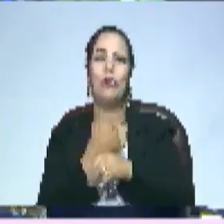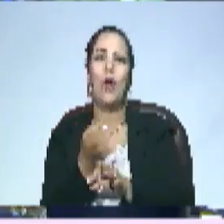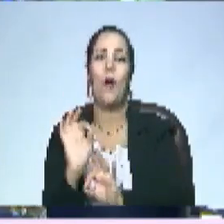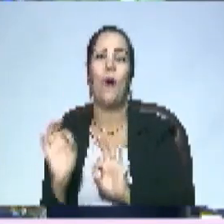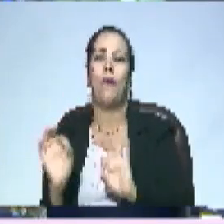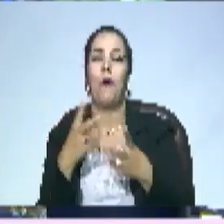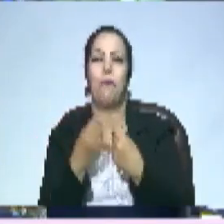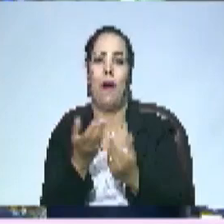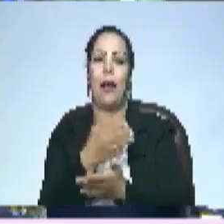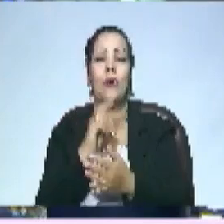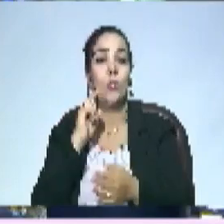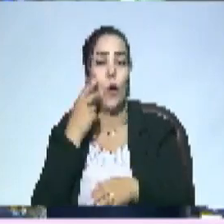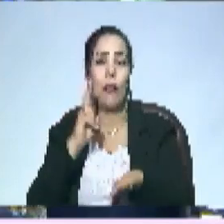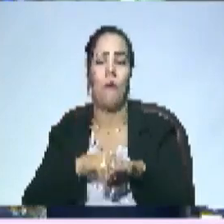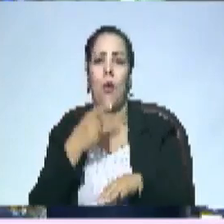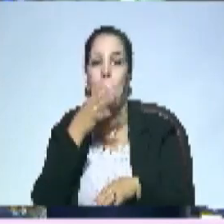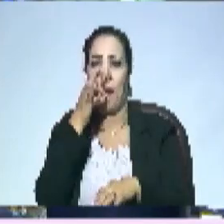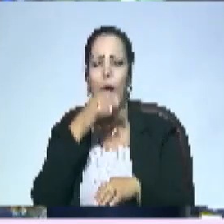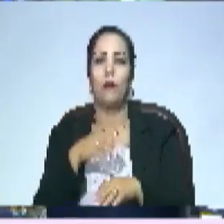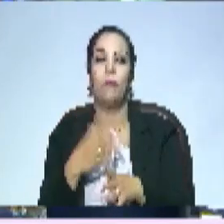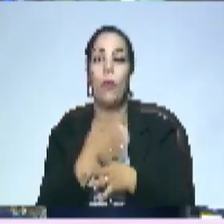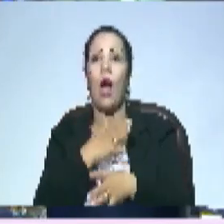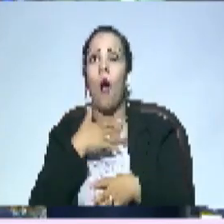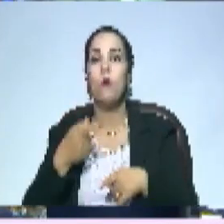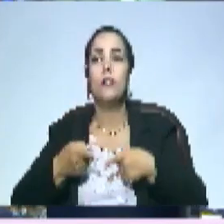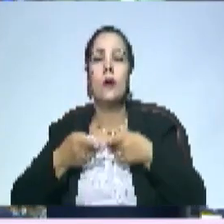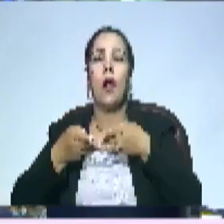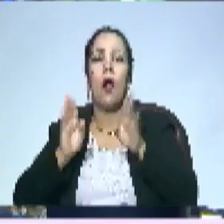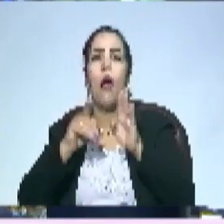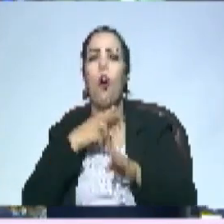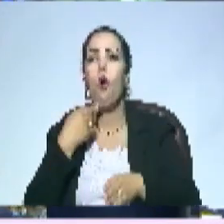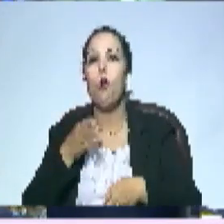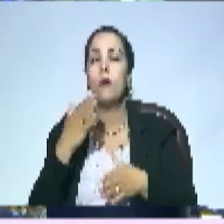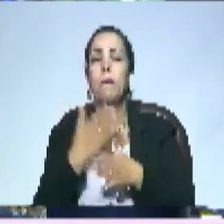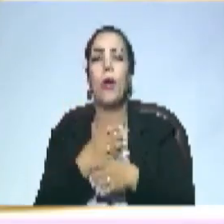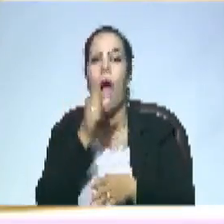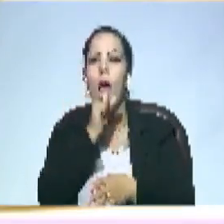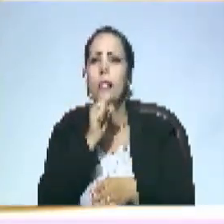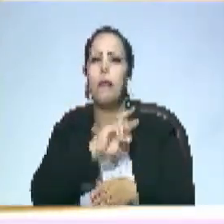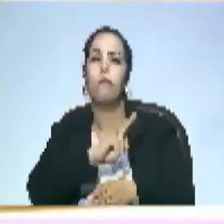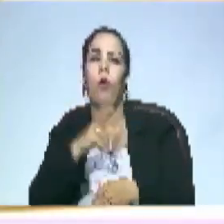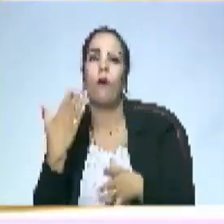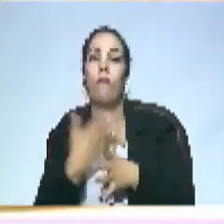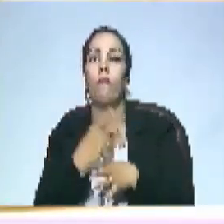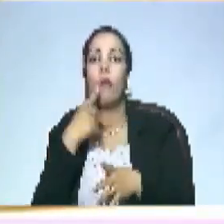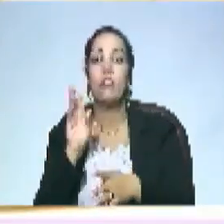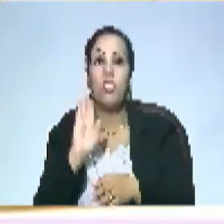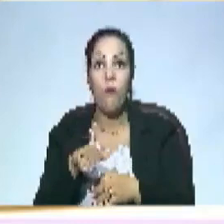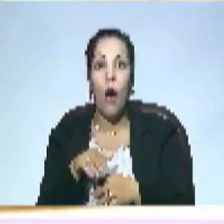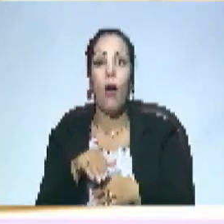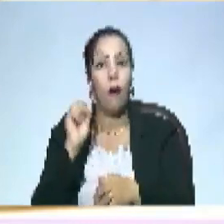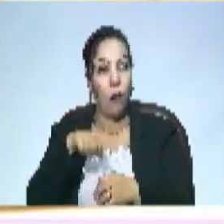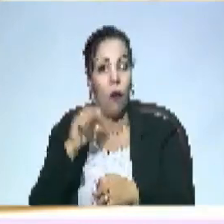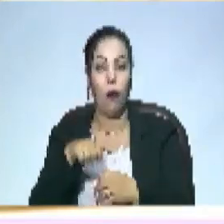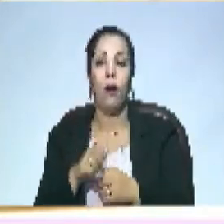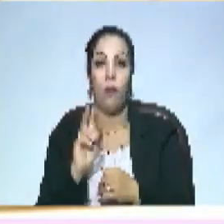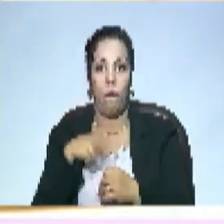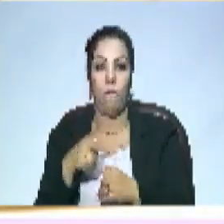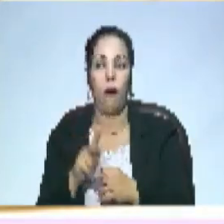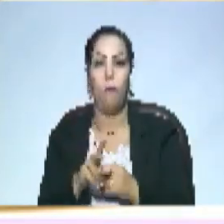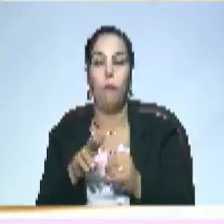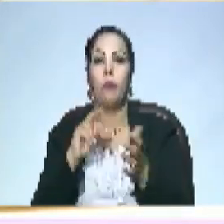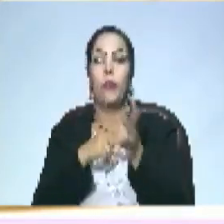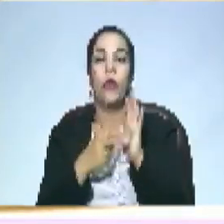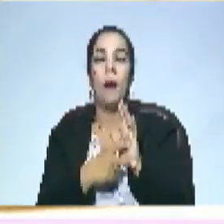طول. احنا خلينا نخصص حلقه للايس كريم بس يا شيف، ينفع ولا ايه؟ ينفع طبعا. ينفع طبعا